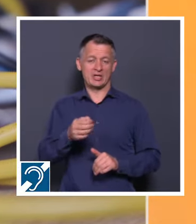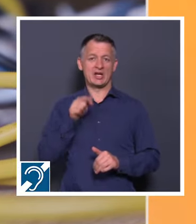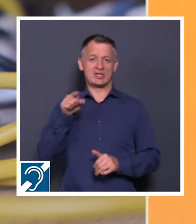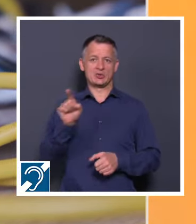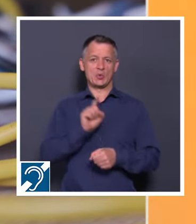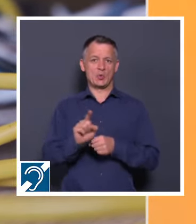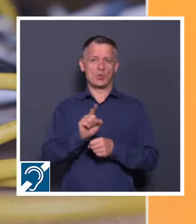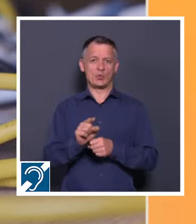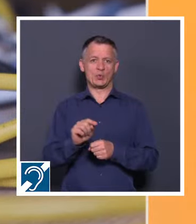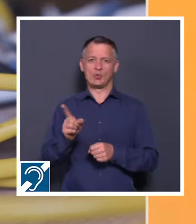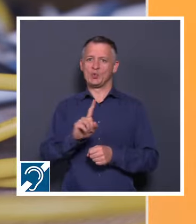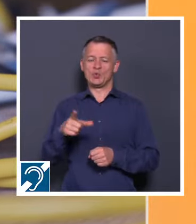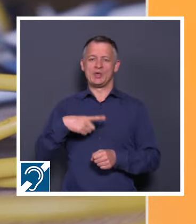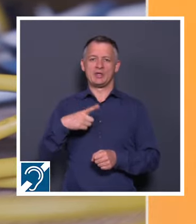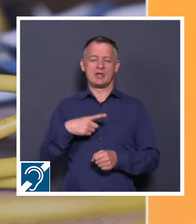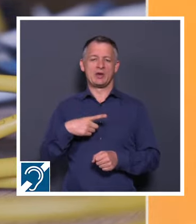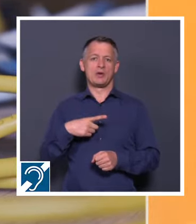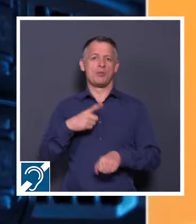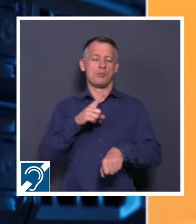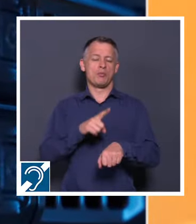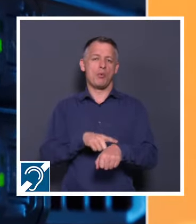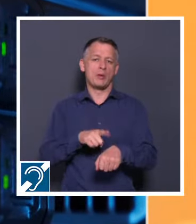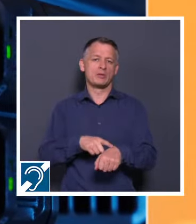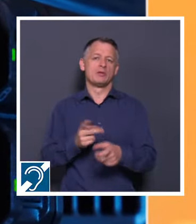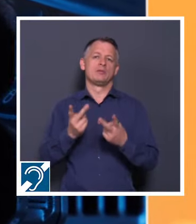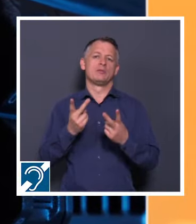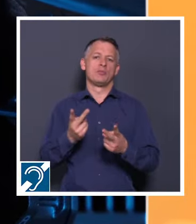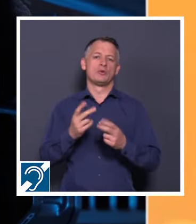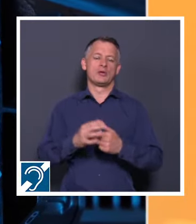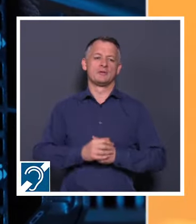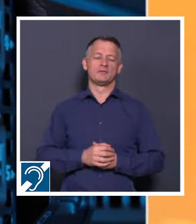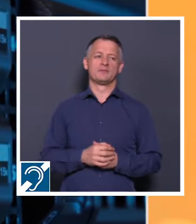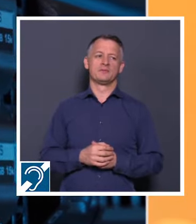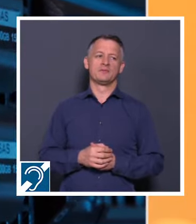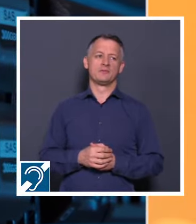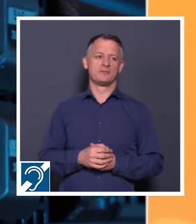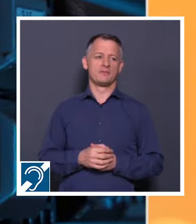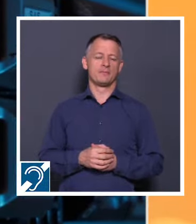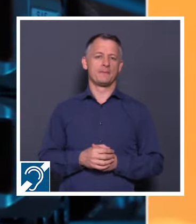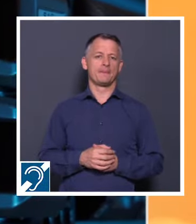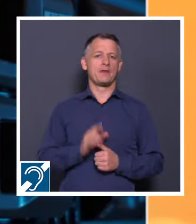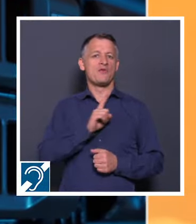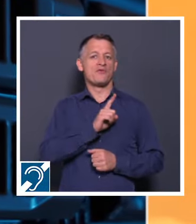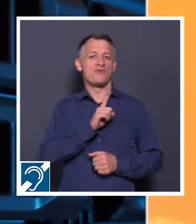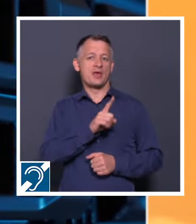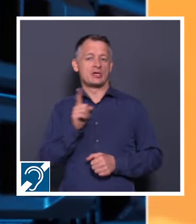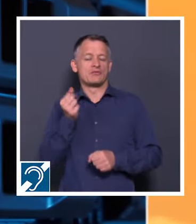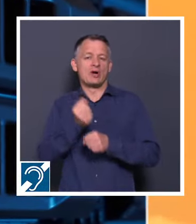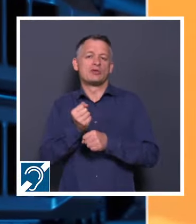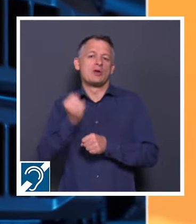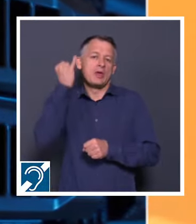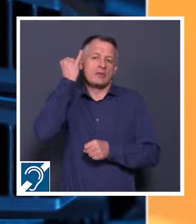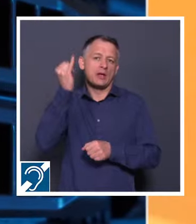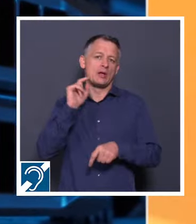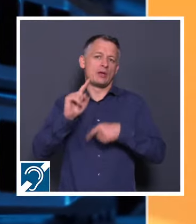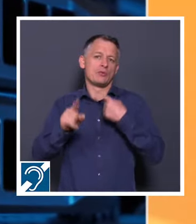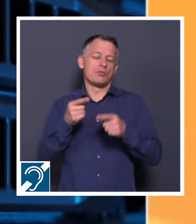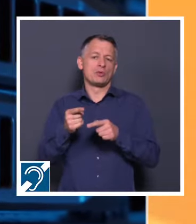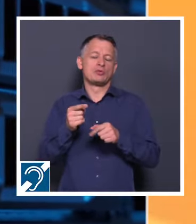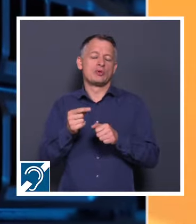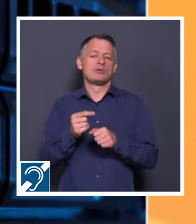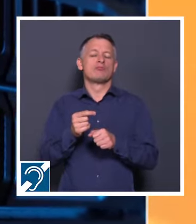nu este o bulă. Bine, fiecare își formează părerile după ce își face puțin research. Ideal este să înțelegem